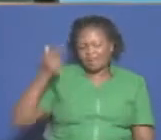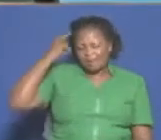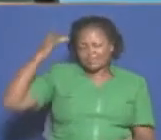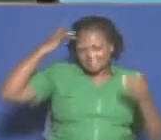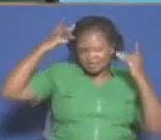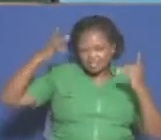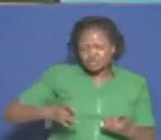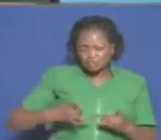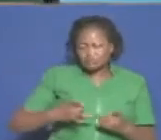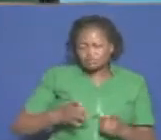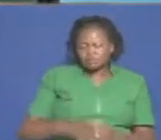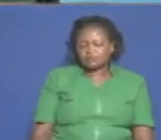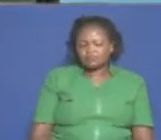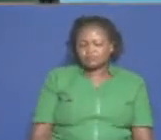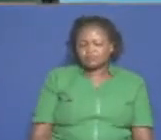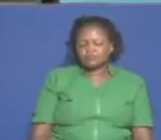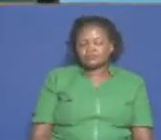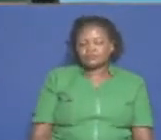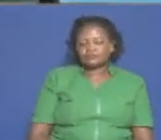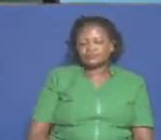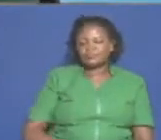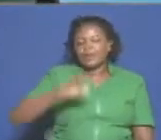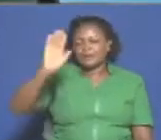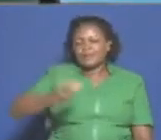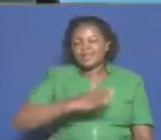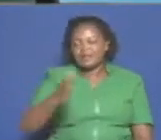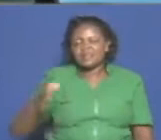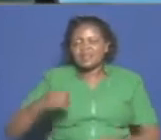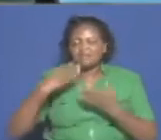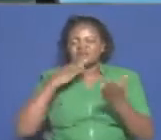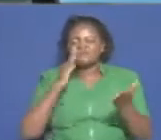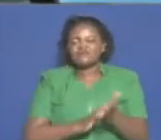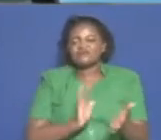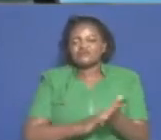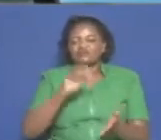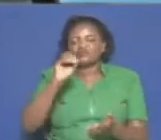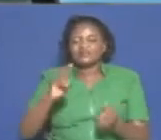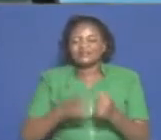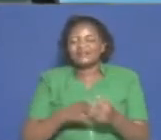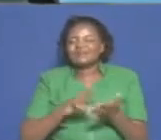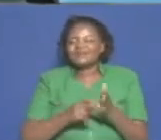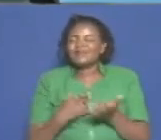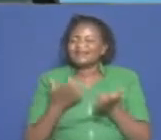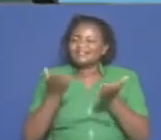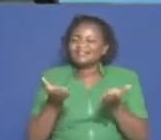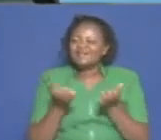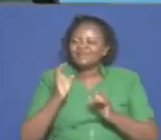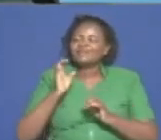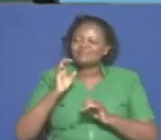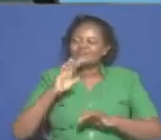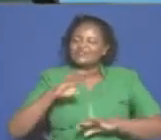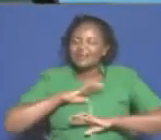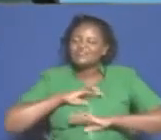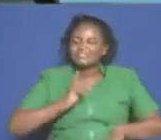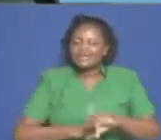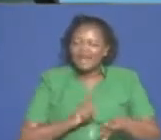la kitaifa lilitoa mabadiliko hayo mwaka 2017, kumaanisha kwamba kumekuwa na muda kabla ya lile tangazo ambalo lilitolewa